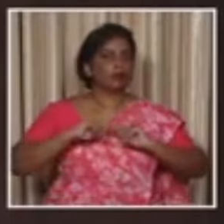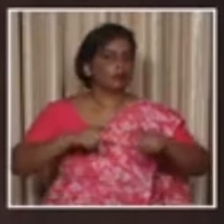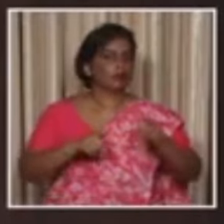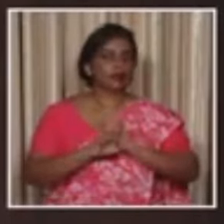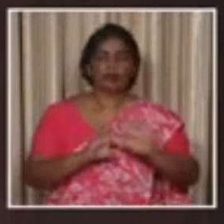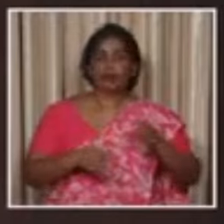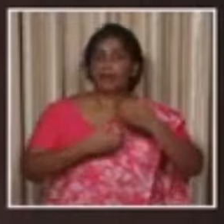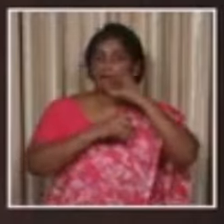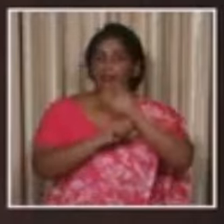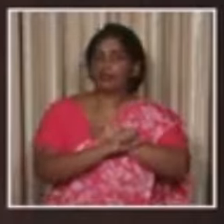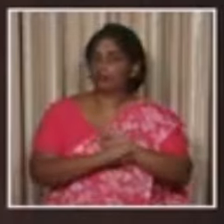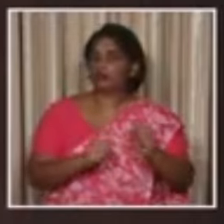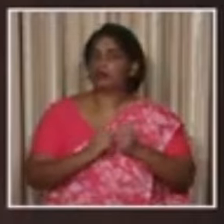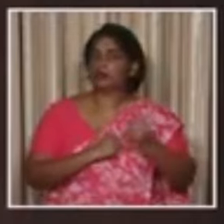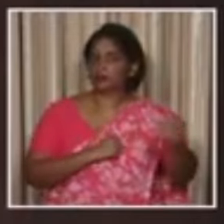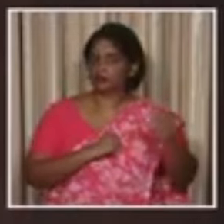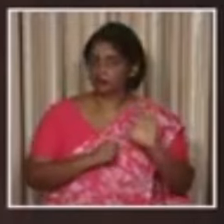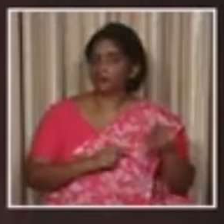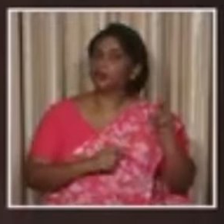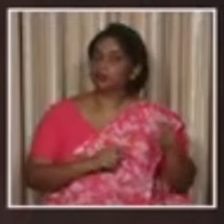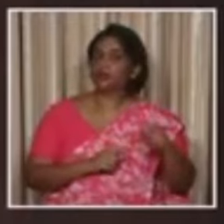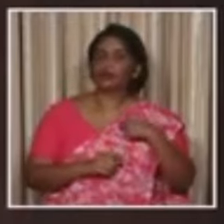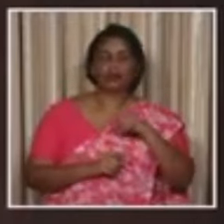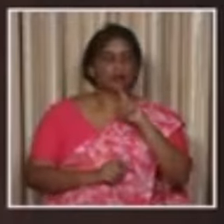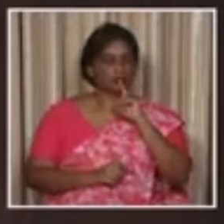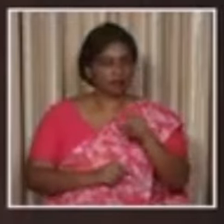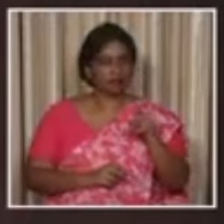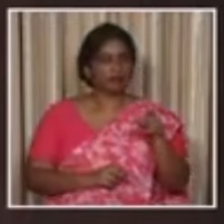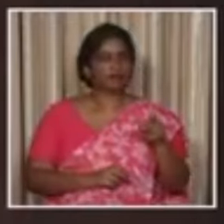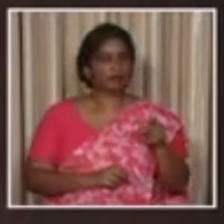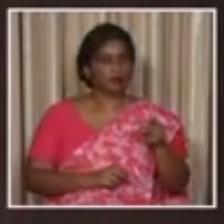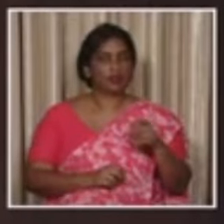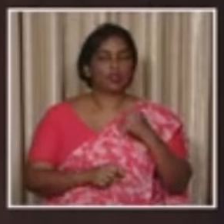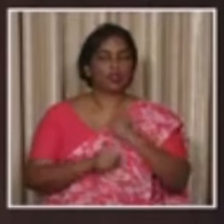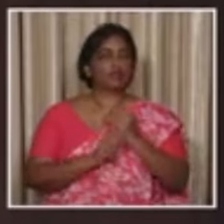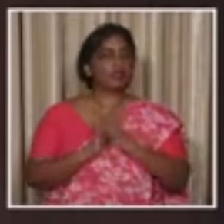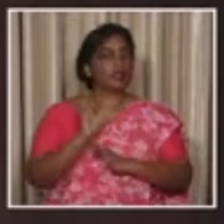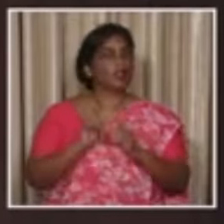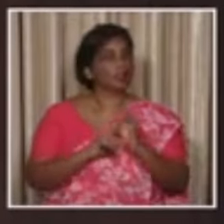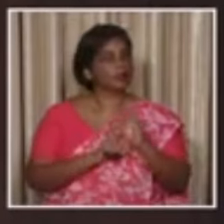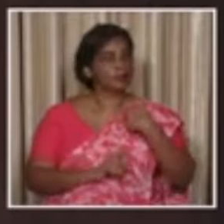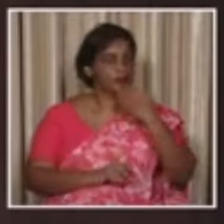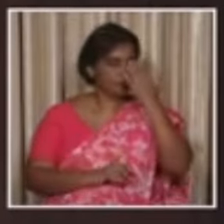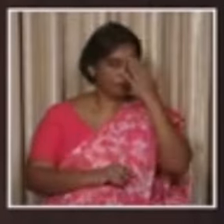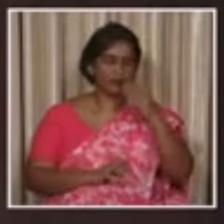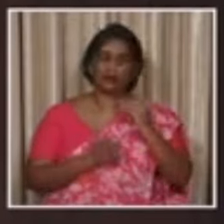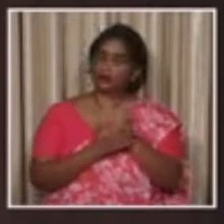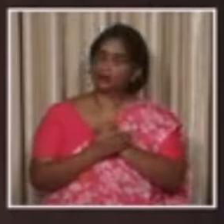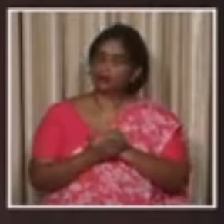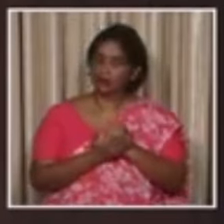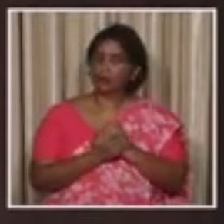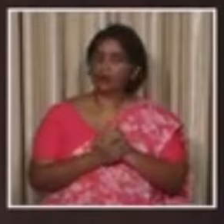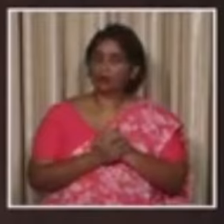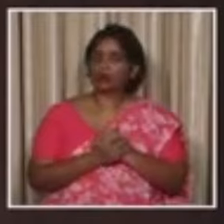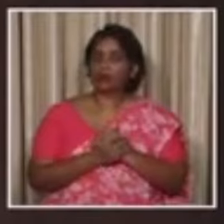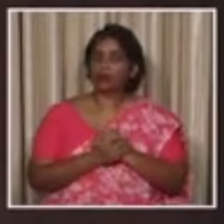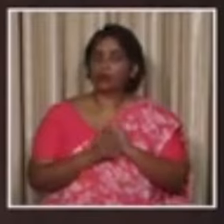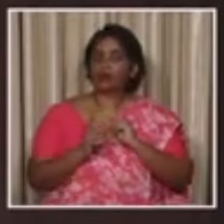නෙමෙයි, විද්‍යාවක් නැතුව තමයි මේ ක්‍රියාත්මක වෙන්නේ. ඒ නිසාම ඔබතුමා ඉල්ලනවා රාජ්‍යමතුමා විදියට කරුණා කළා මේ ඔක්කොම පූල්ස් ටික